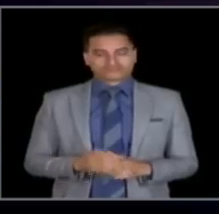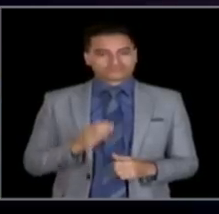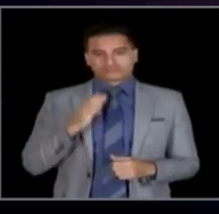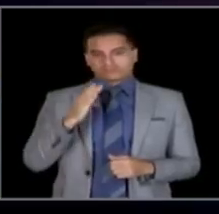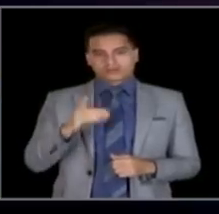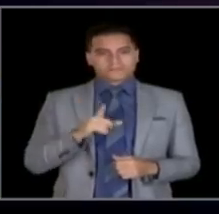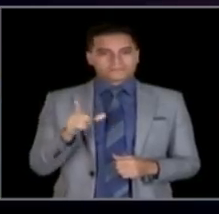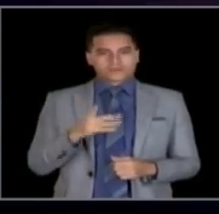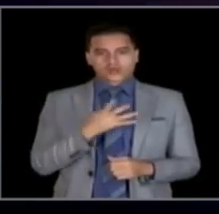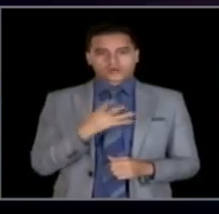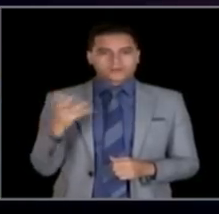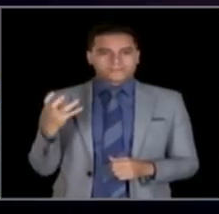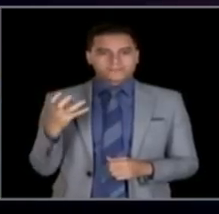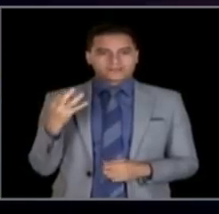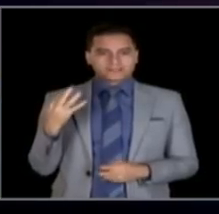الإجابة الصحيحة